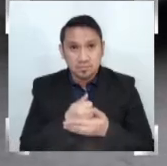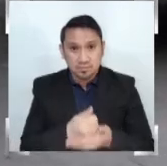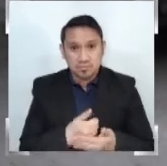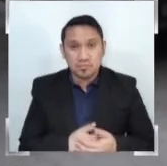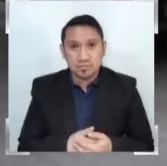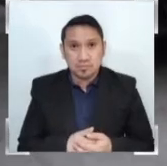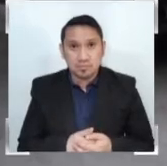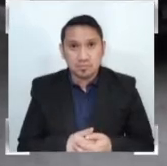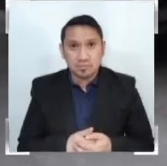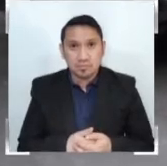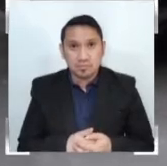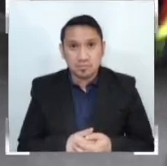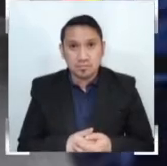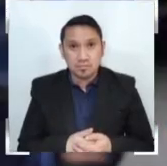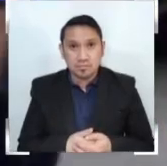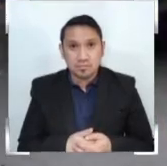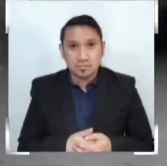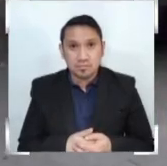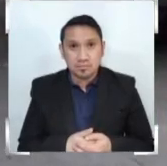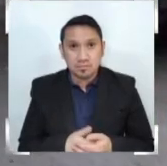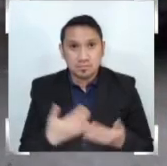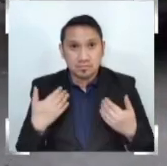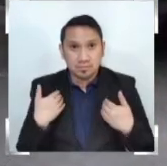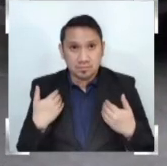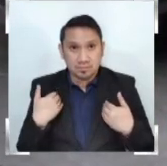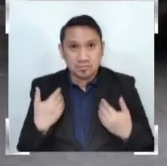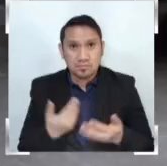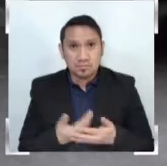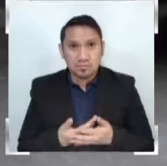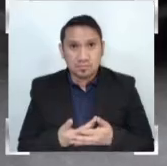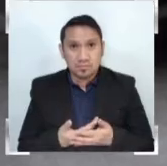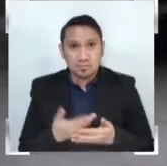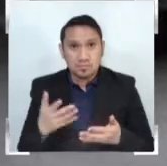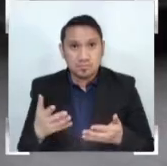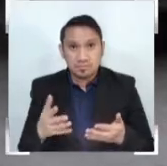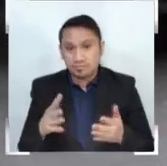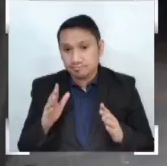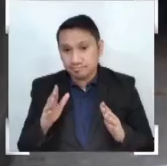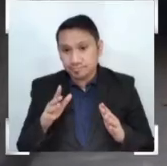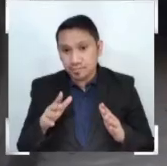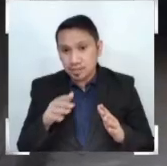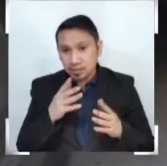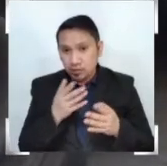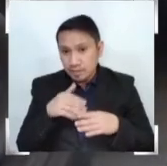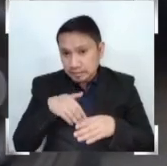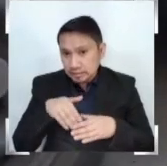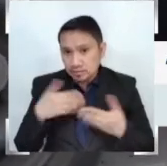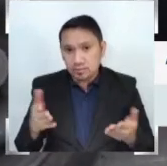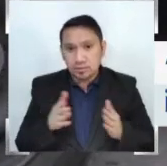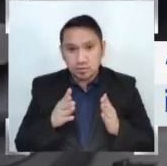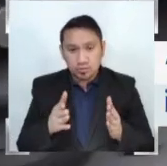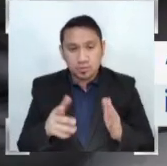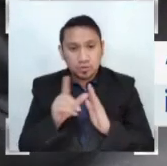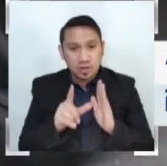our citizens to have a obstruction-free road, why not? Kung may isa sa batas, magiging malaki